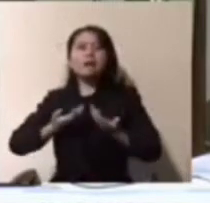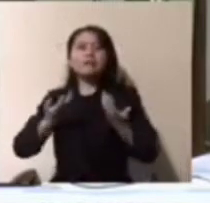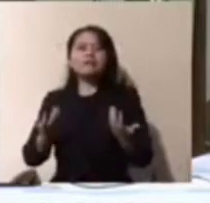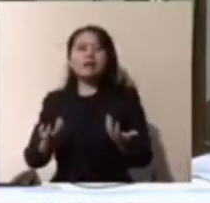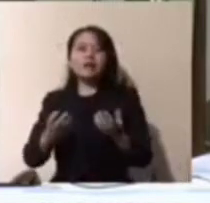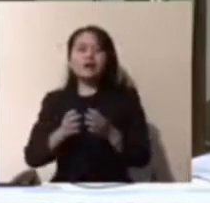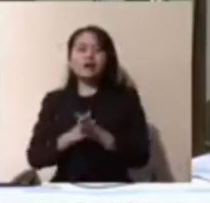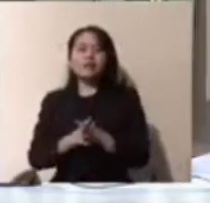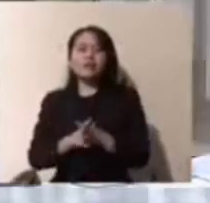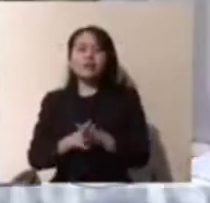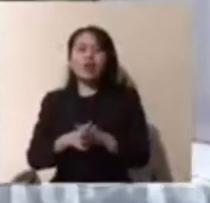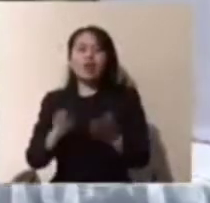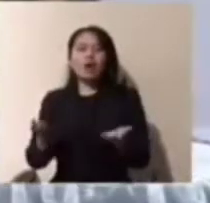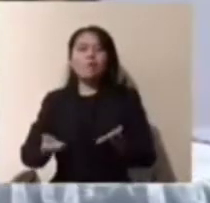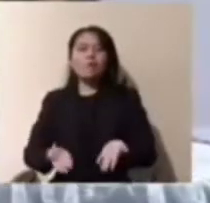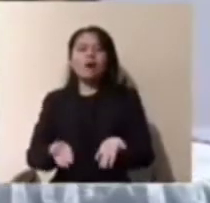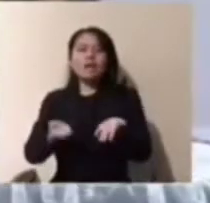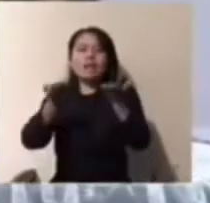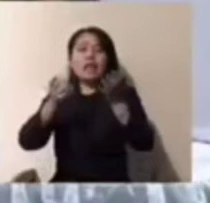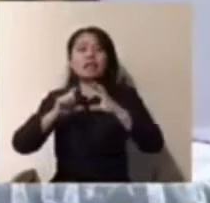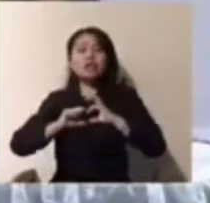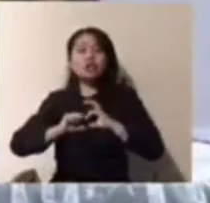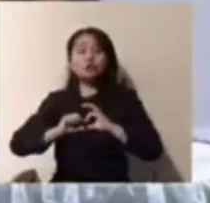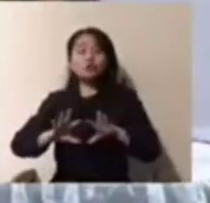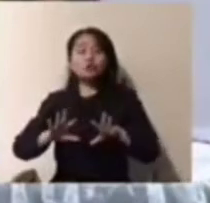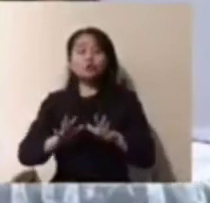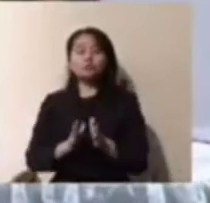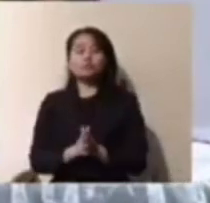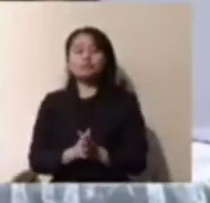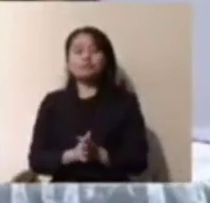Paskah kebangkitan Kristus.